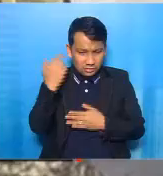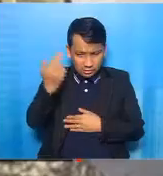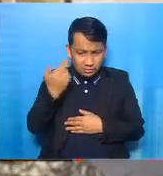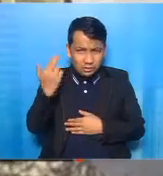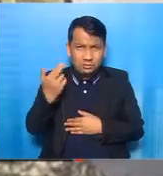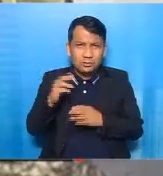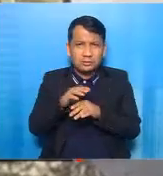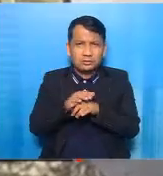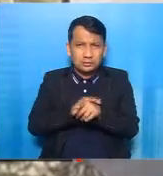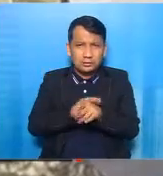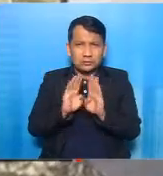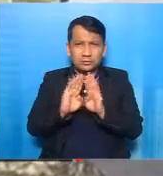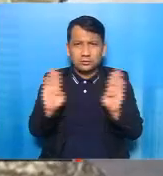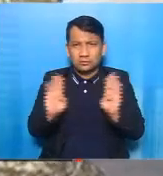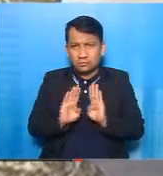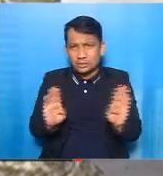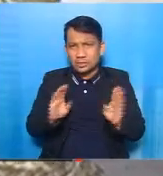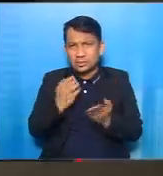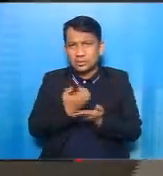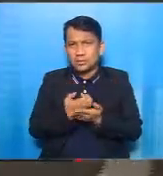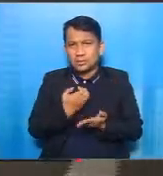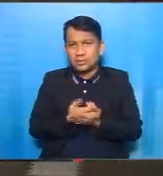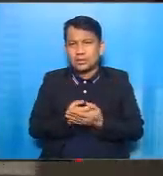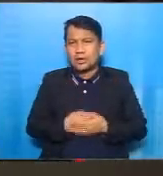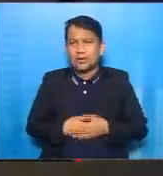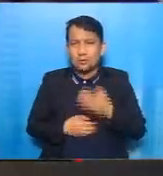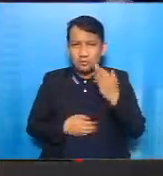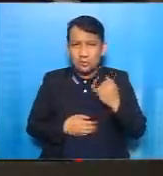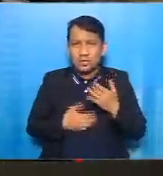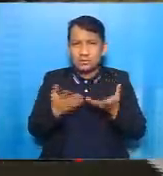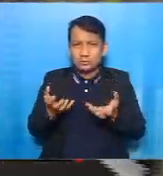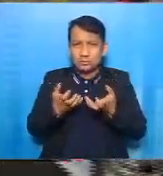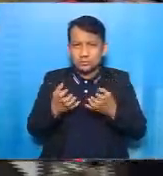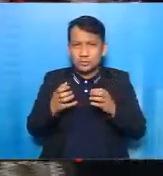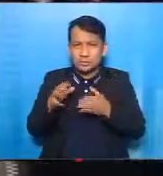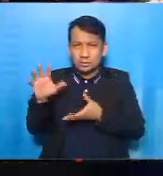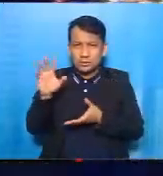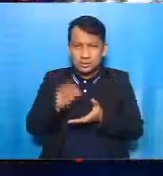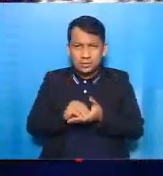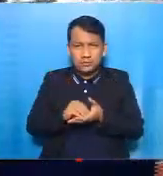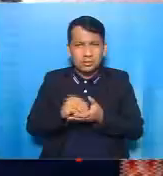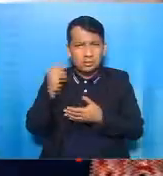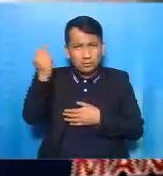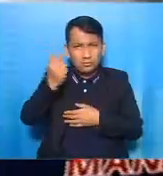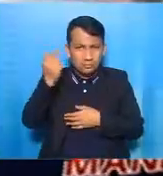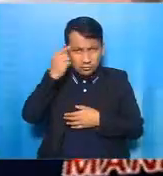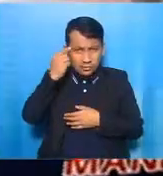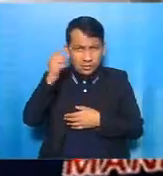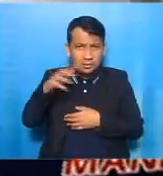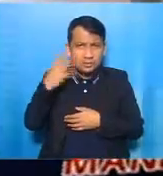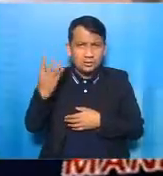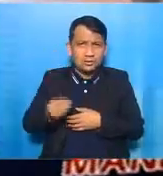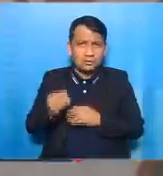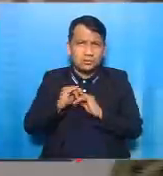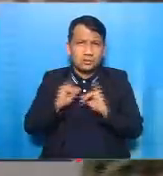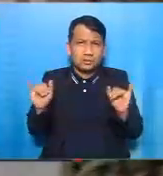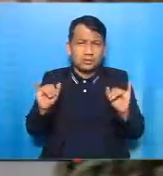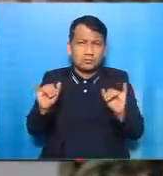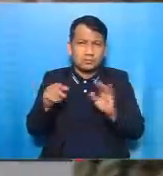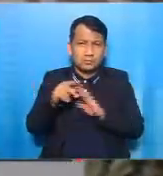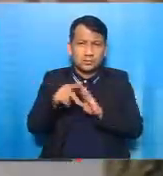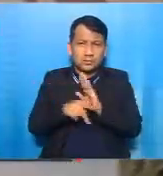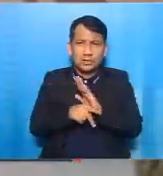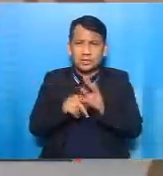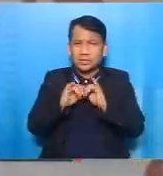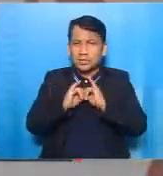ay ang dahan-dahang pagbubukas ulit ng ekonomiya. Dahil dito gusto na rin gayahin ng provincial government na Batangas ang parehong paghihigpit tulad